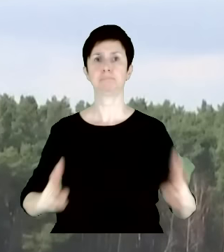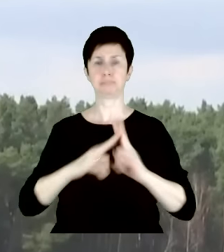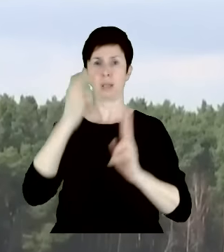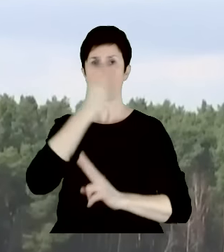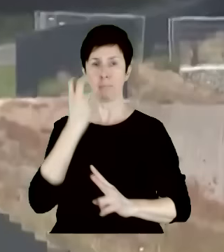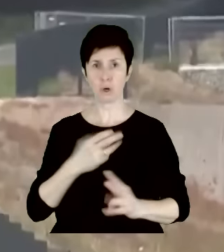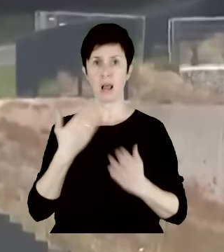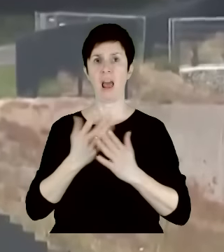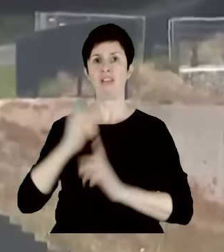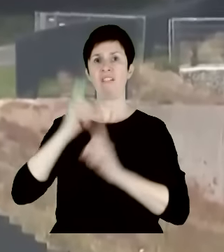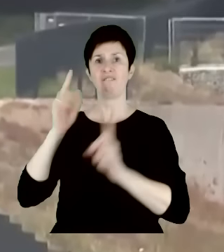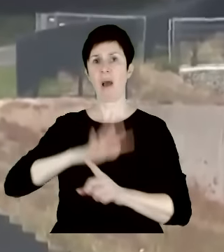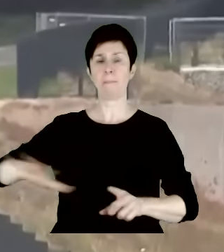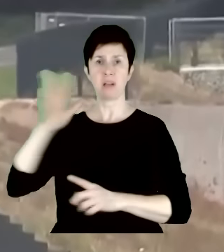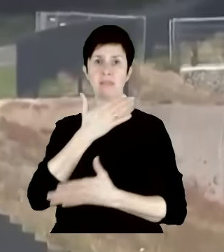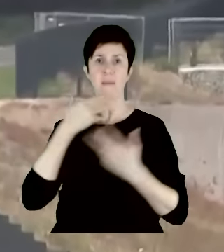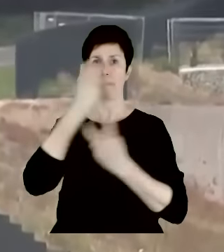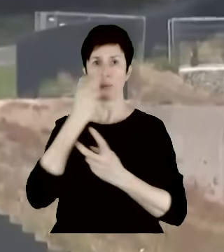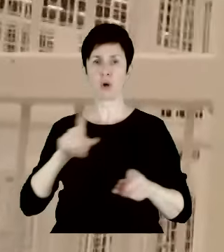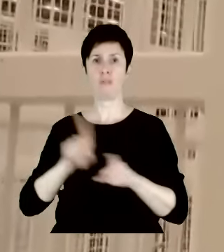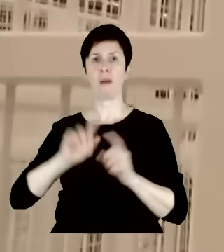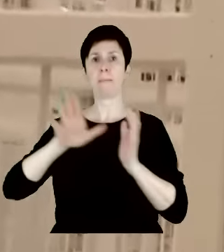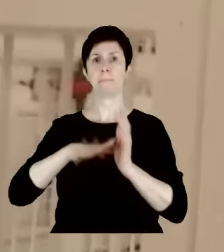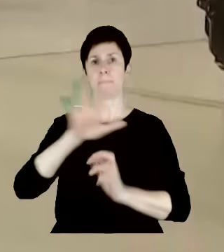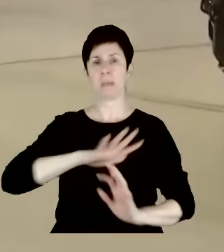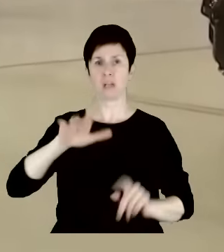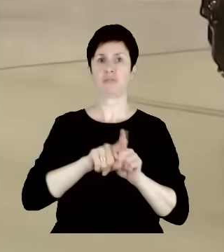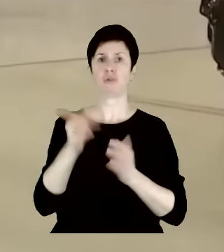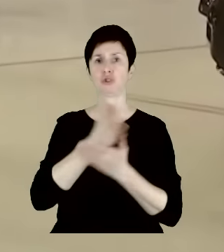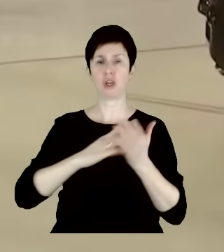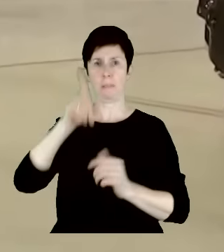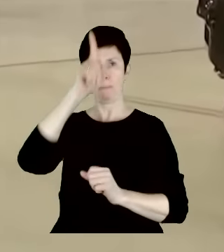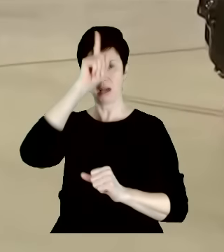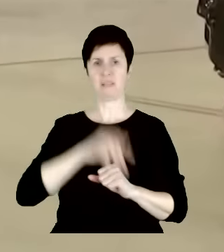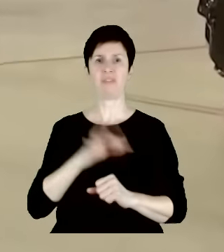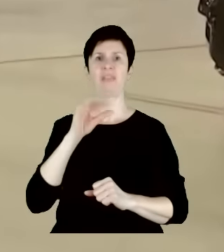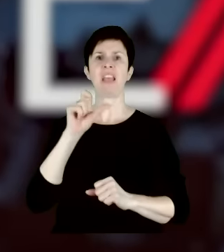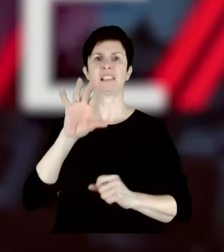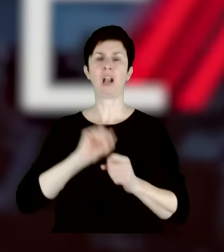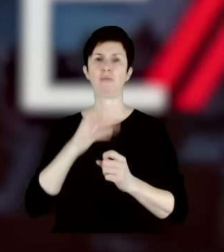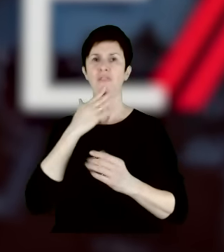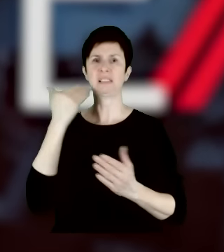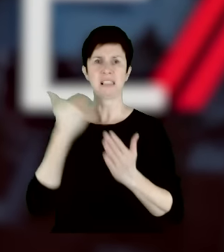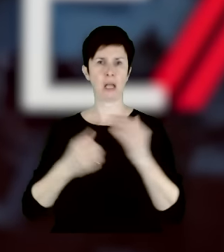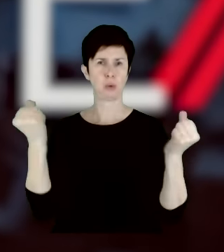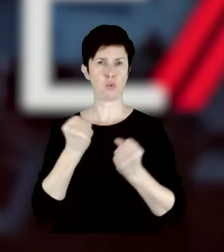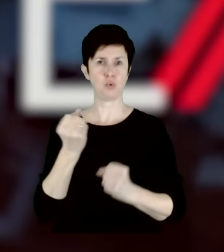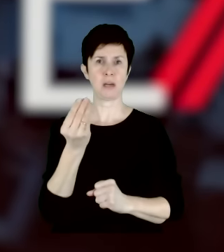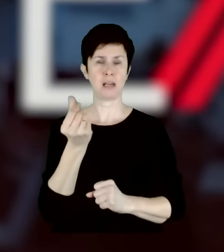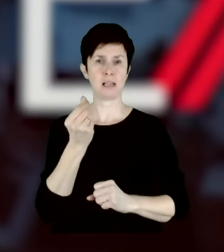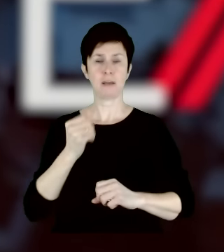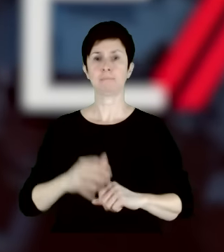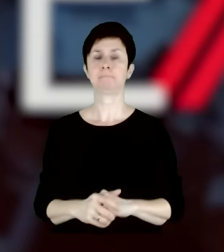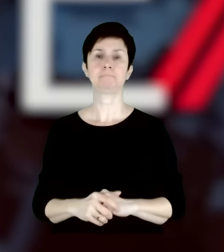pozbawiając prądu nie tylko fabrykę, ale też miejscowość Erkner i część Berlina. Tesla szacuje, że straty są 9-cyfrowe. To drzewko powinno